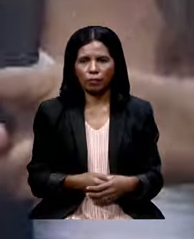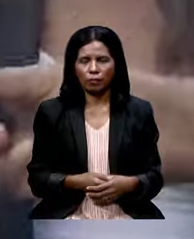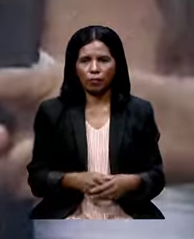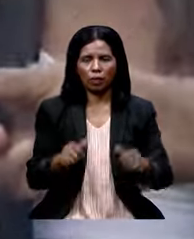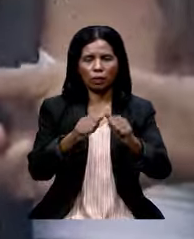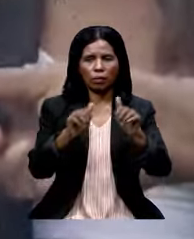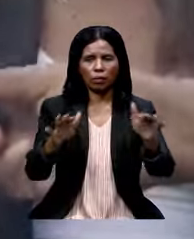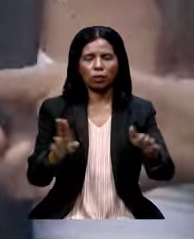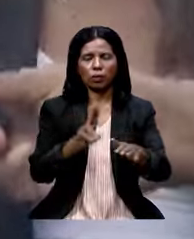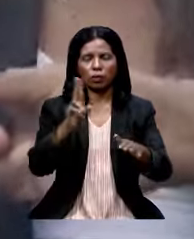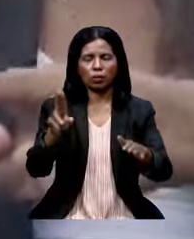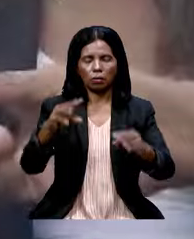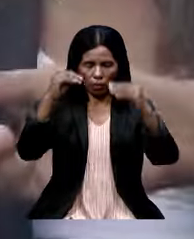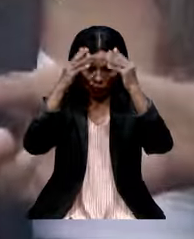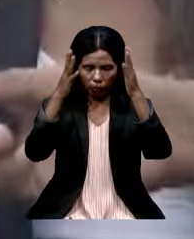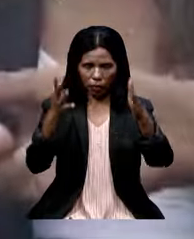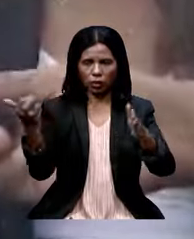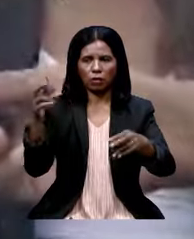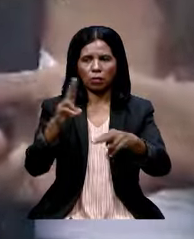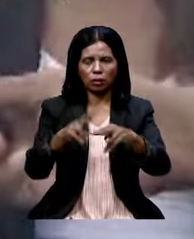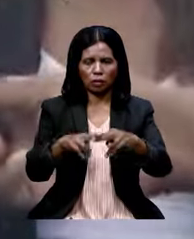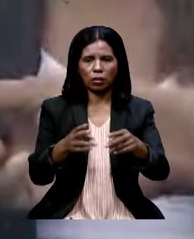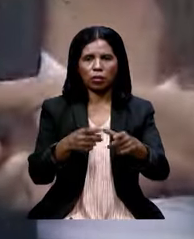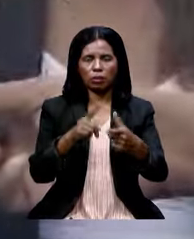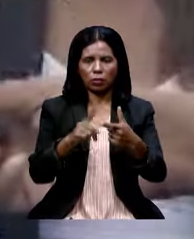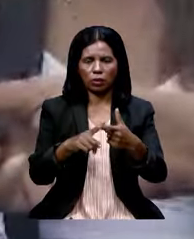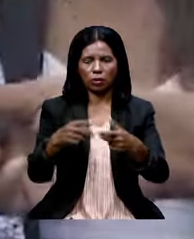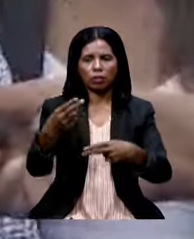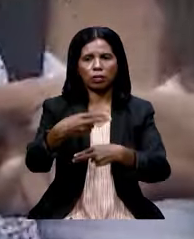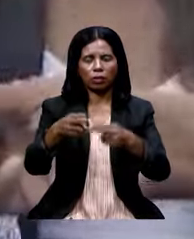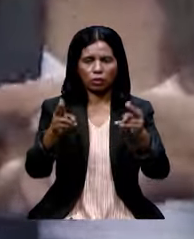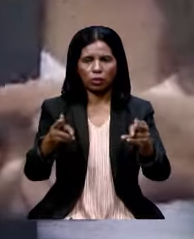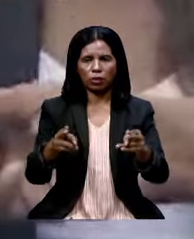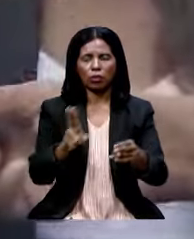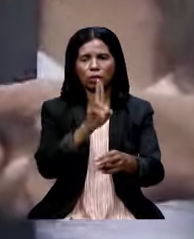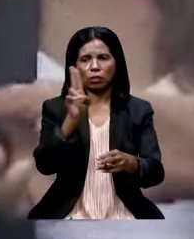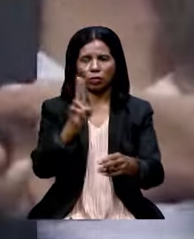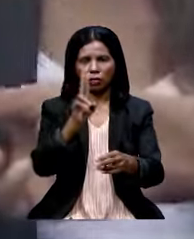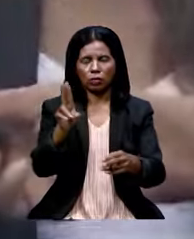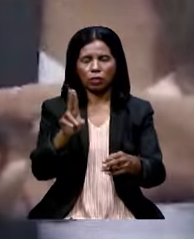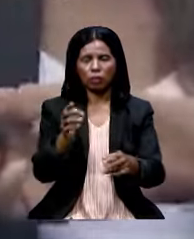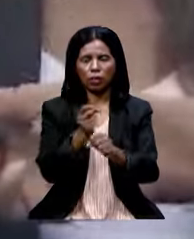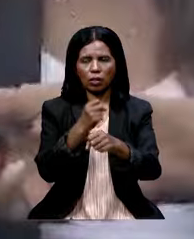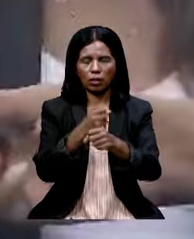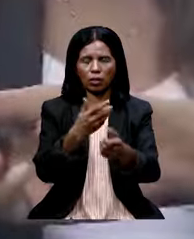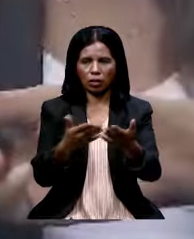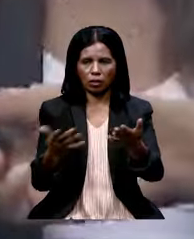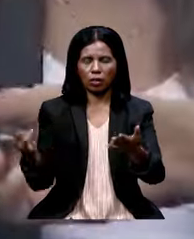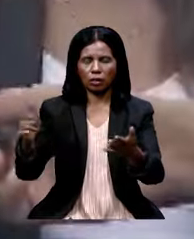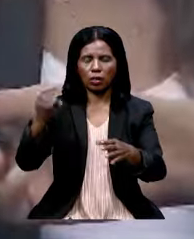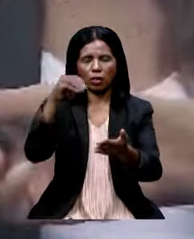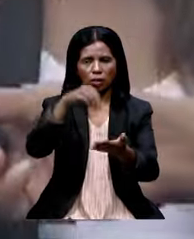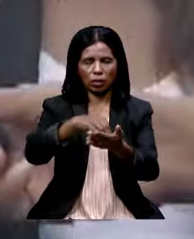administrasi nian, ba minister sira waktu dia larang. Itu pun salah ida tam filfal ne ko uzo ba konstruksi, sasan sira nebe beraya larang,